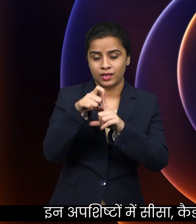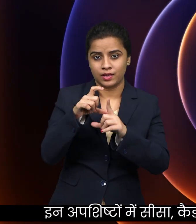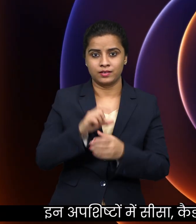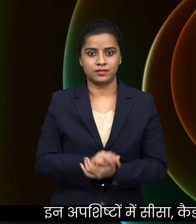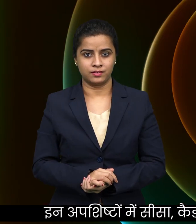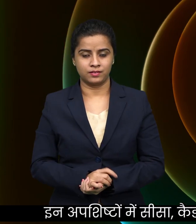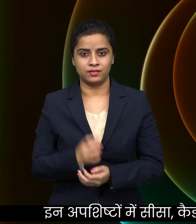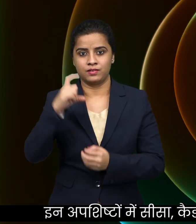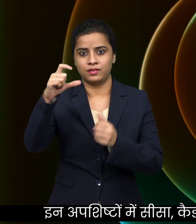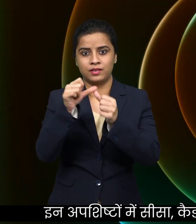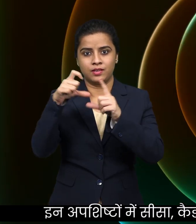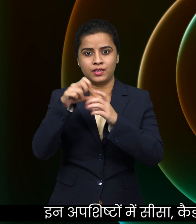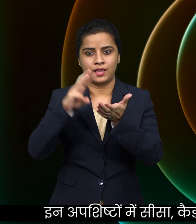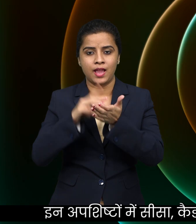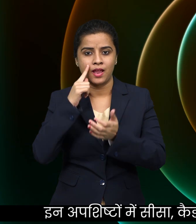हैं।